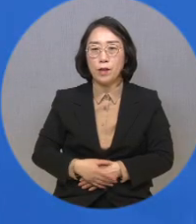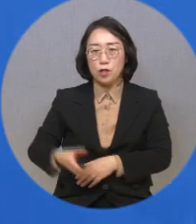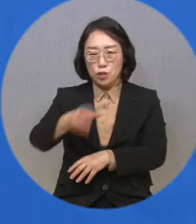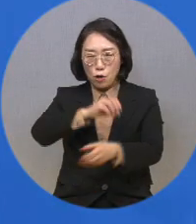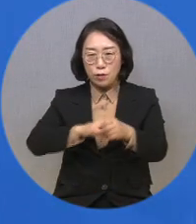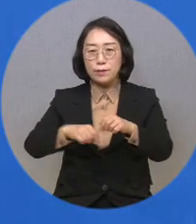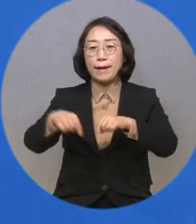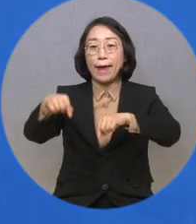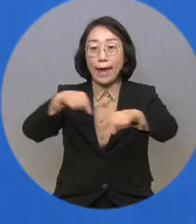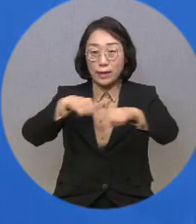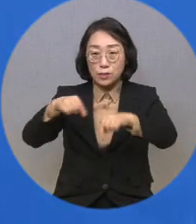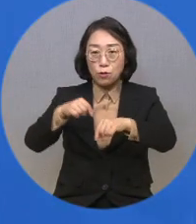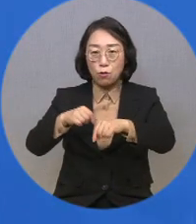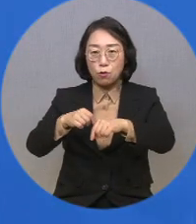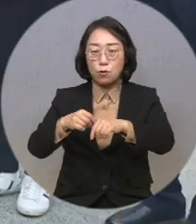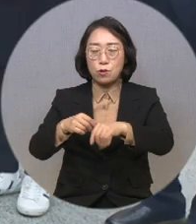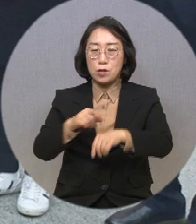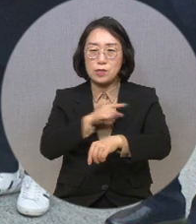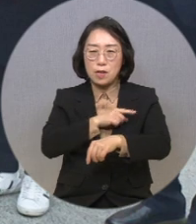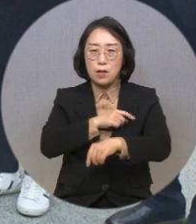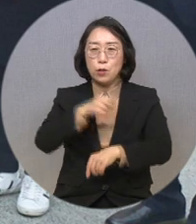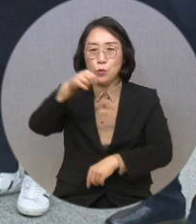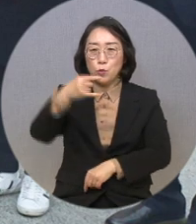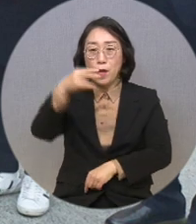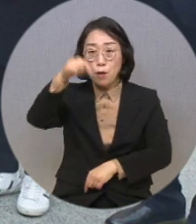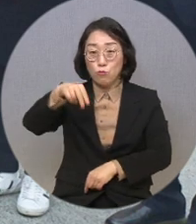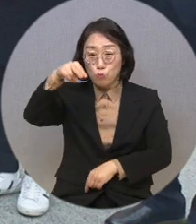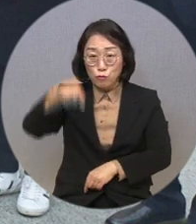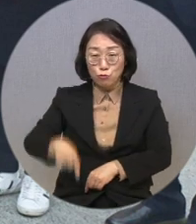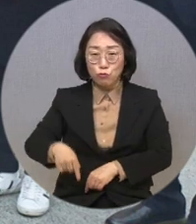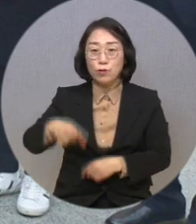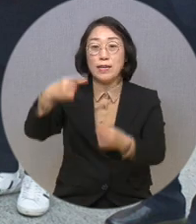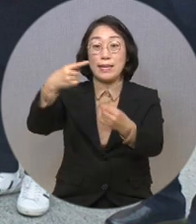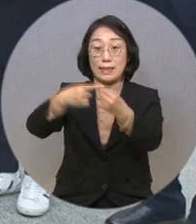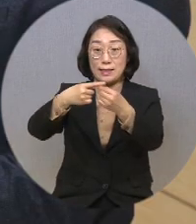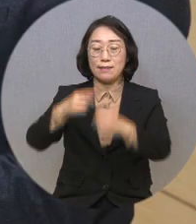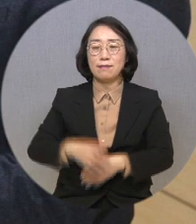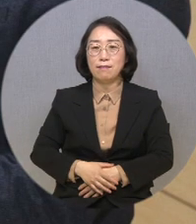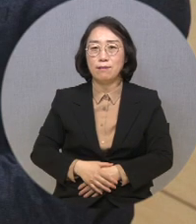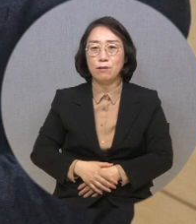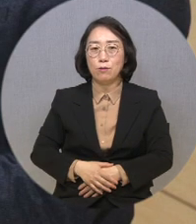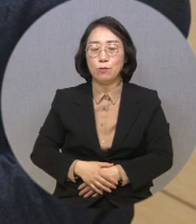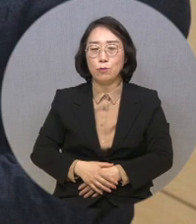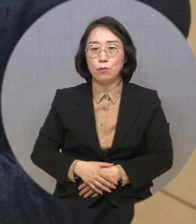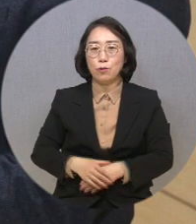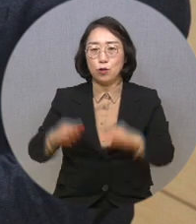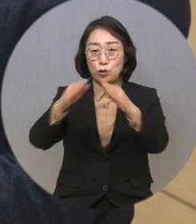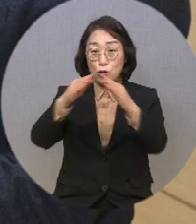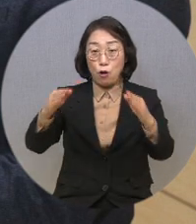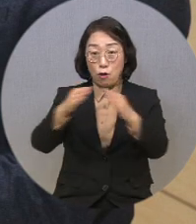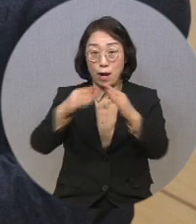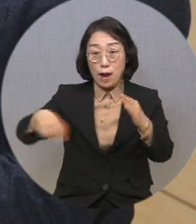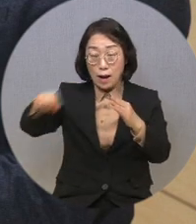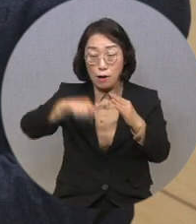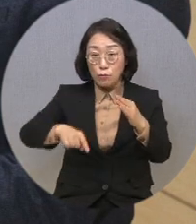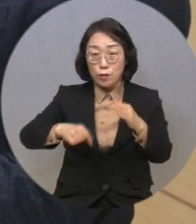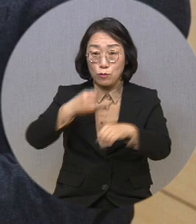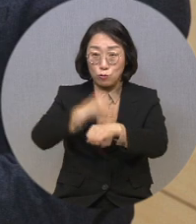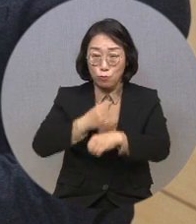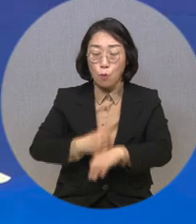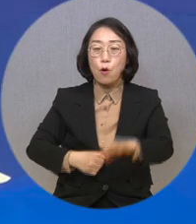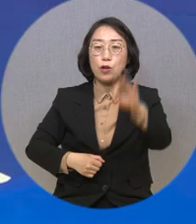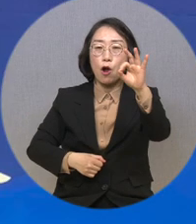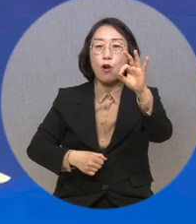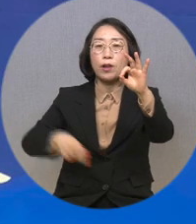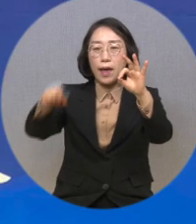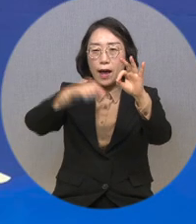적극행정 최우수상. 이야. 그 다음에 뭐 전남을 빛낸 올해의 시책 탑10에 또 선정이 됐고요. 또